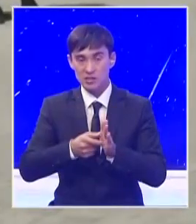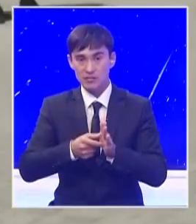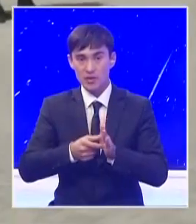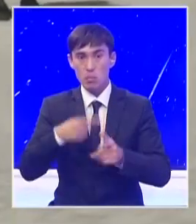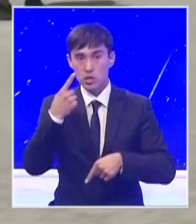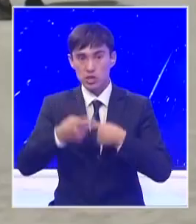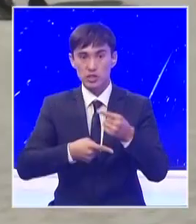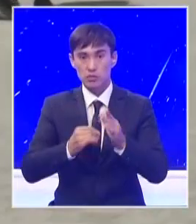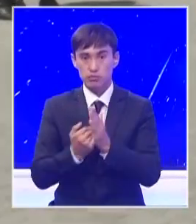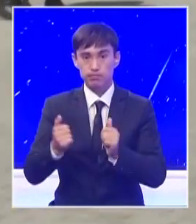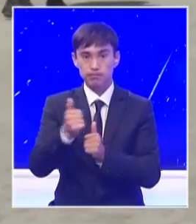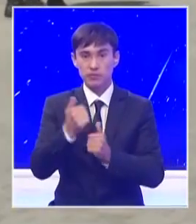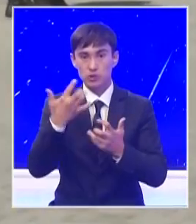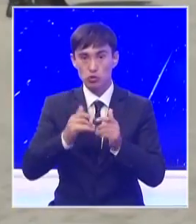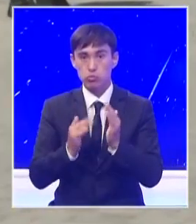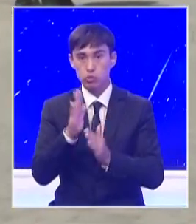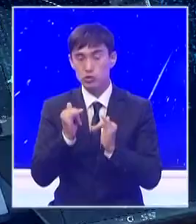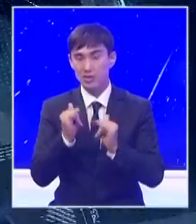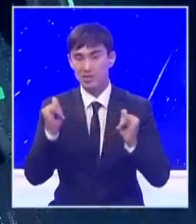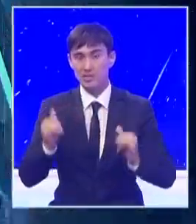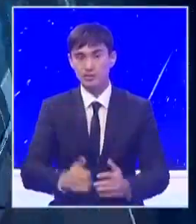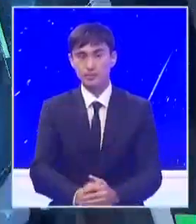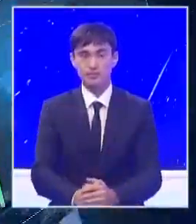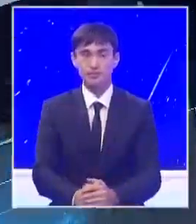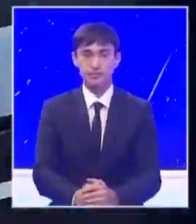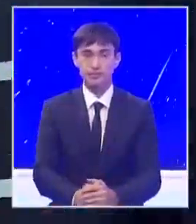ближайшей перспективе их число в регионе будет расти.